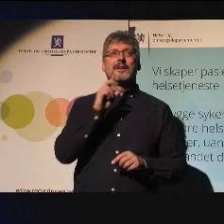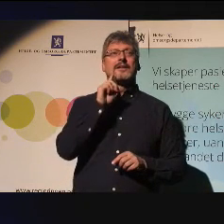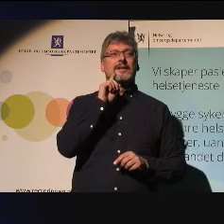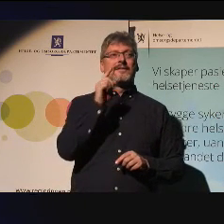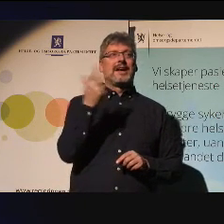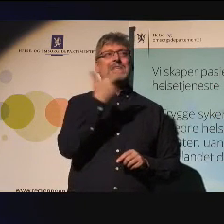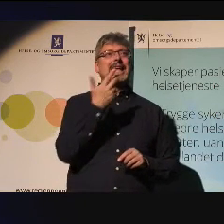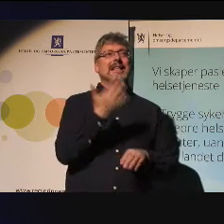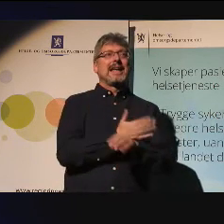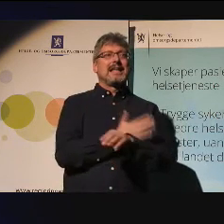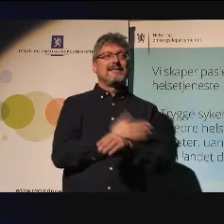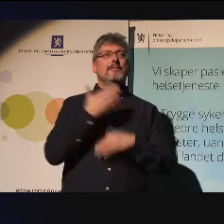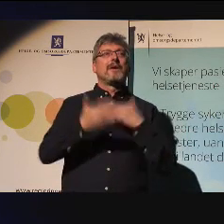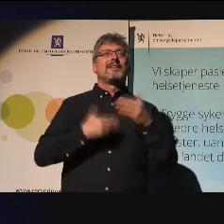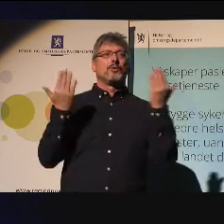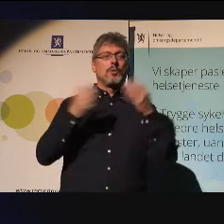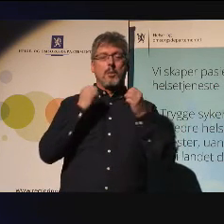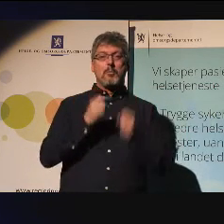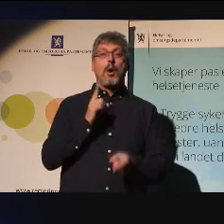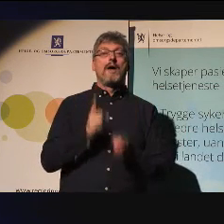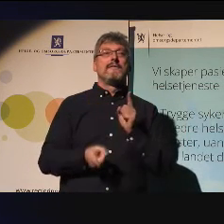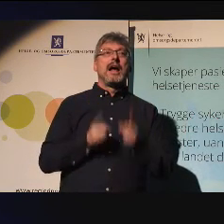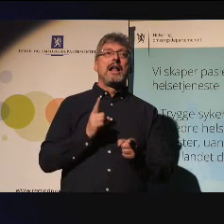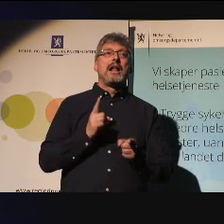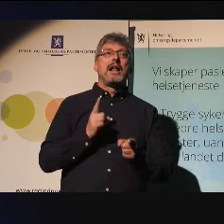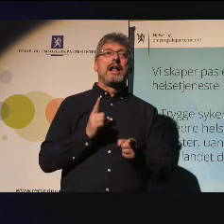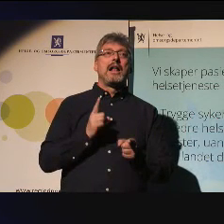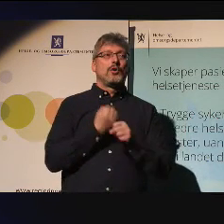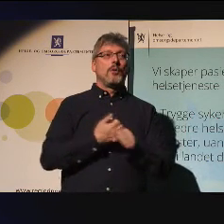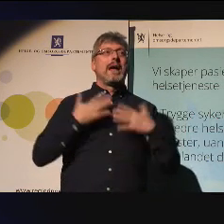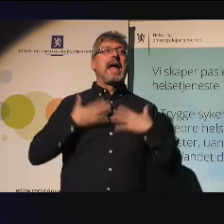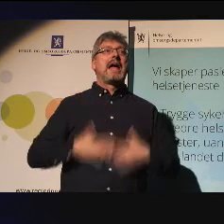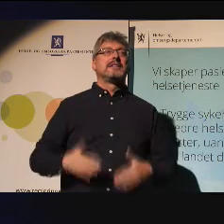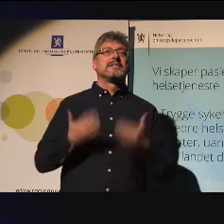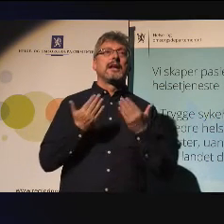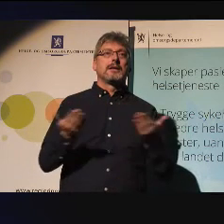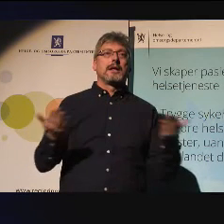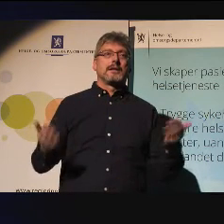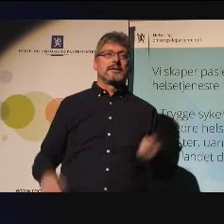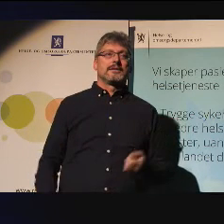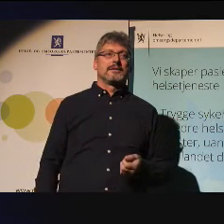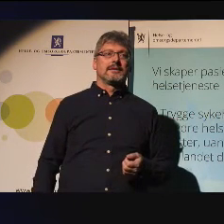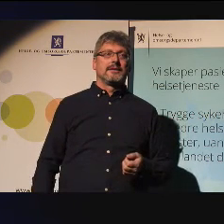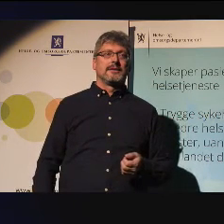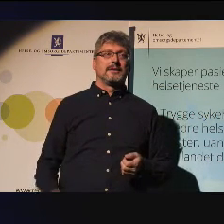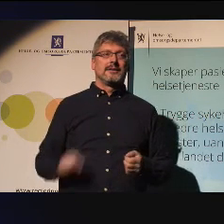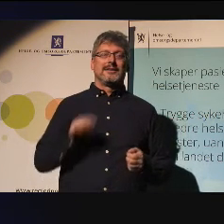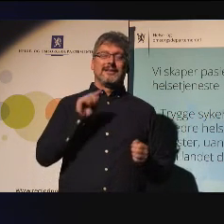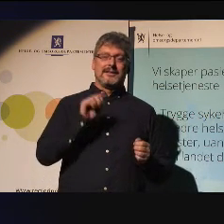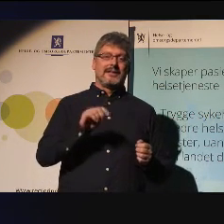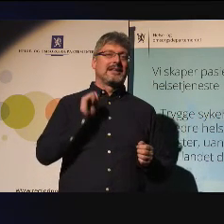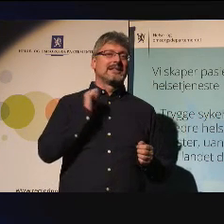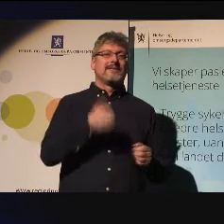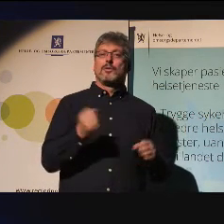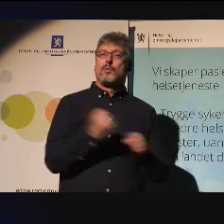som går på videregående skole må velge å jobbe i helsetjenesten. Det er selvfølgelig ikke